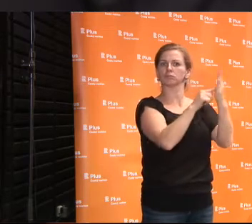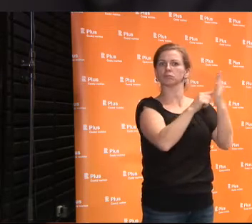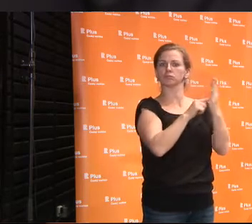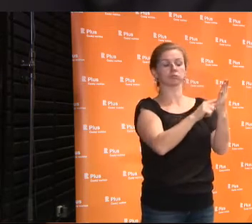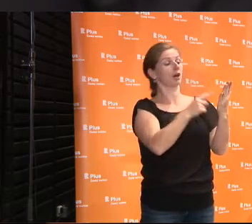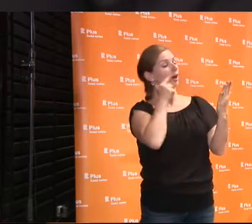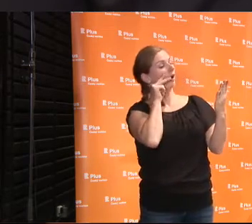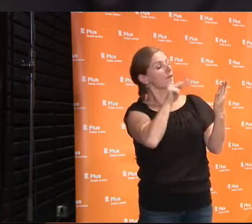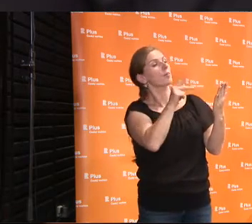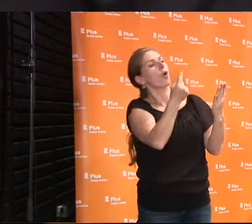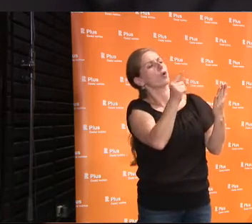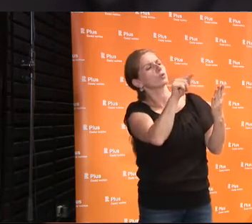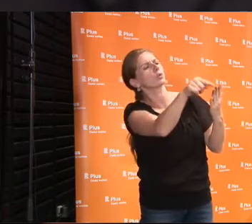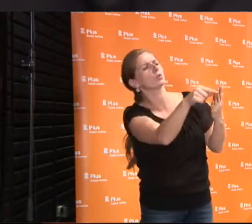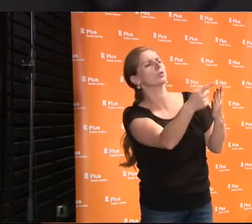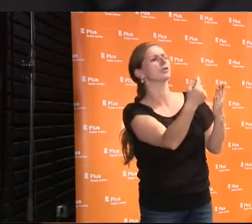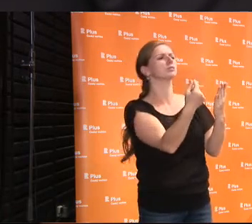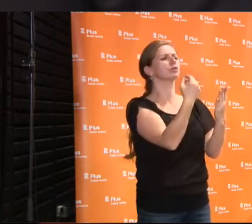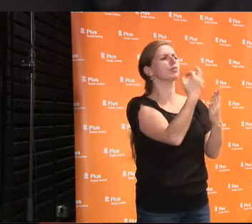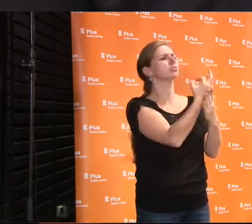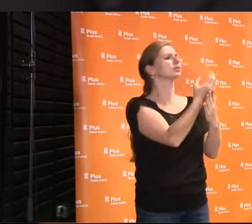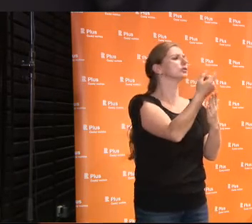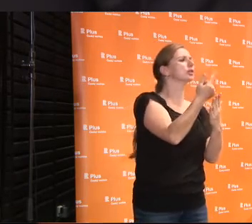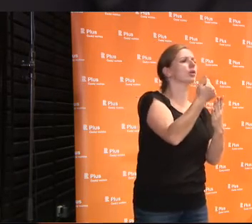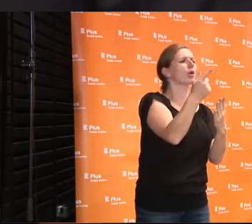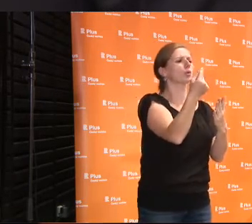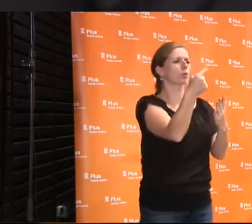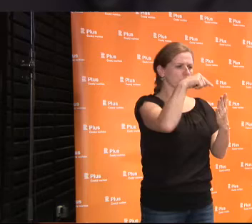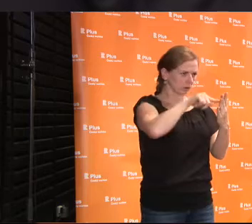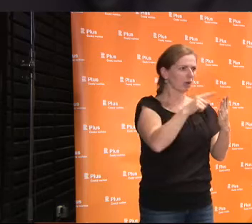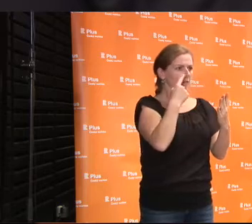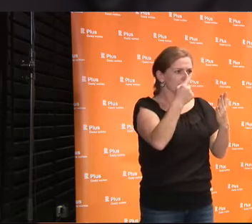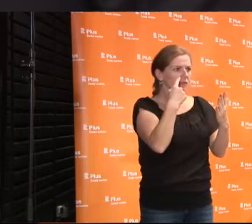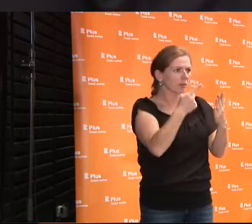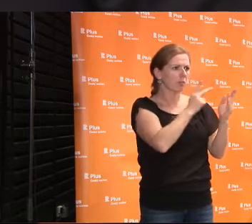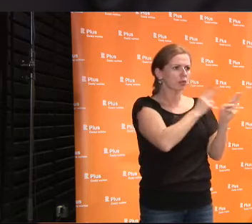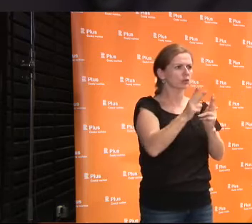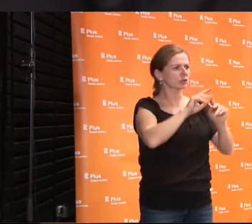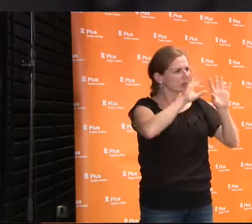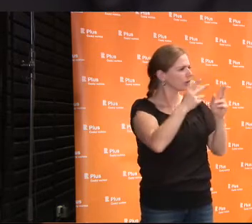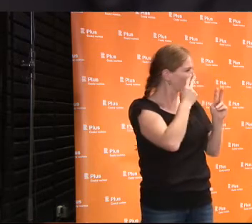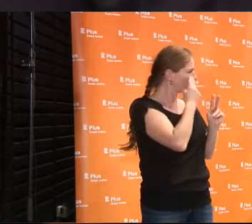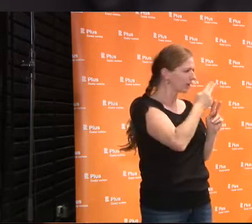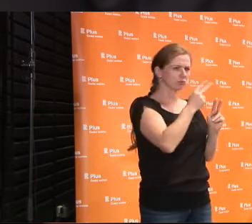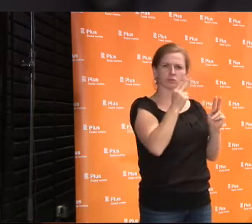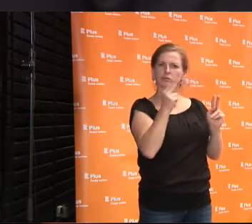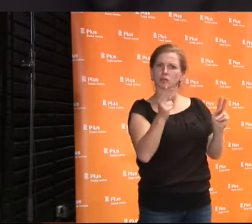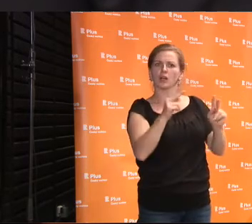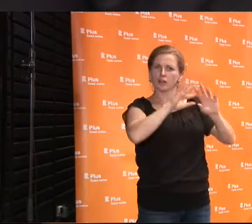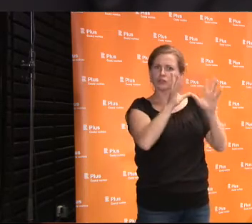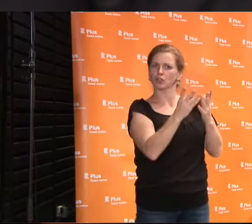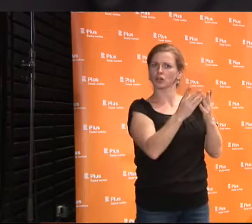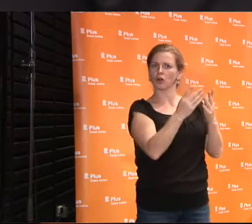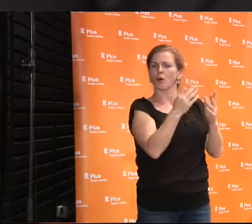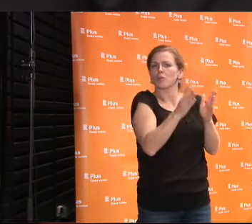na základě jakých dat došel k tomu doporučení, jaké jsou jiné alternativy, proč byla vybraná právě tato. A